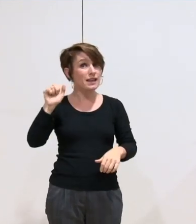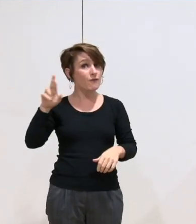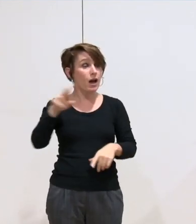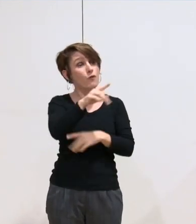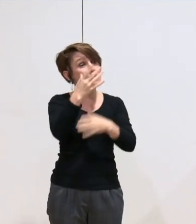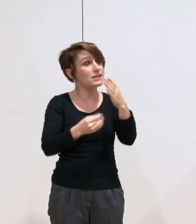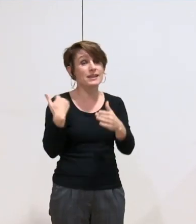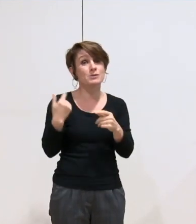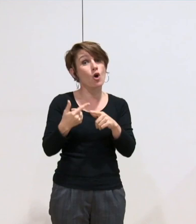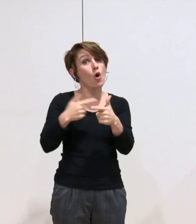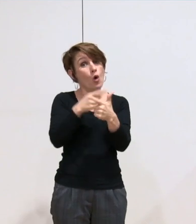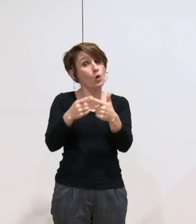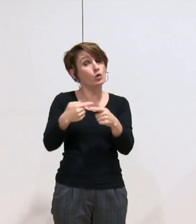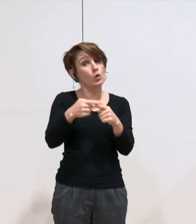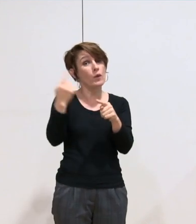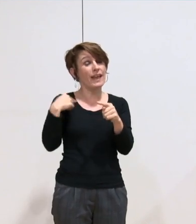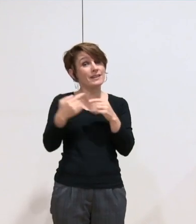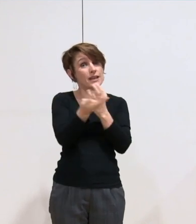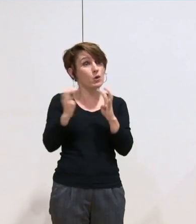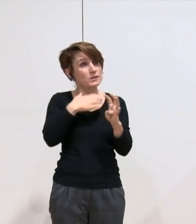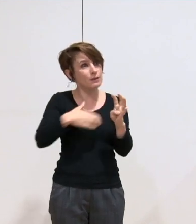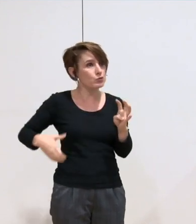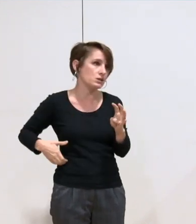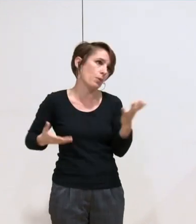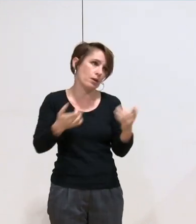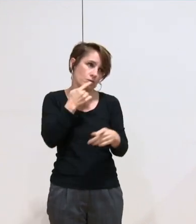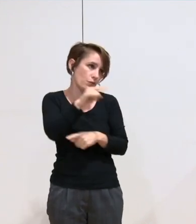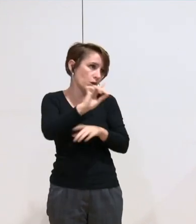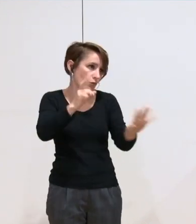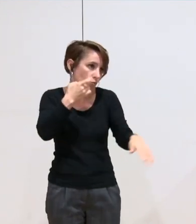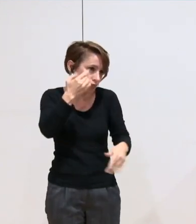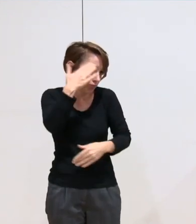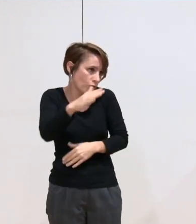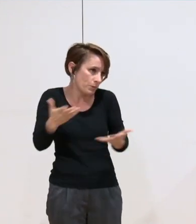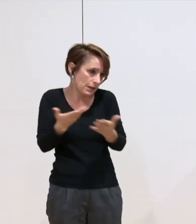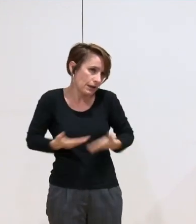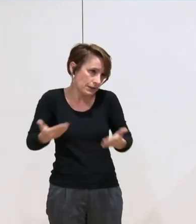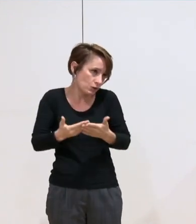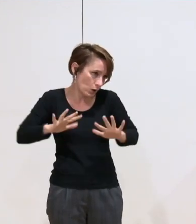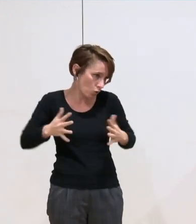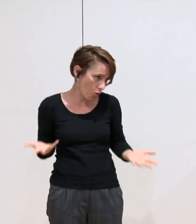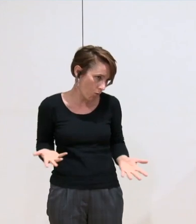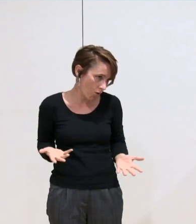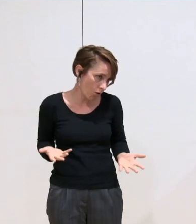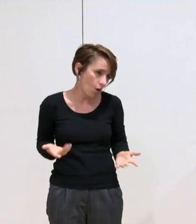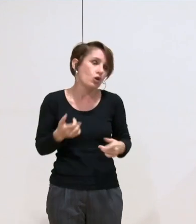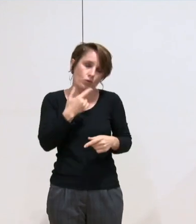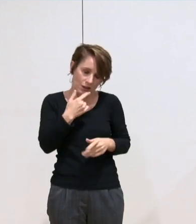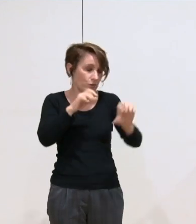crois que les interventions d'aujourd'hui étaient cousues de fil blanc. Et donc, ce conseil prend acte de votre